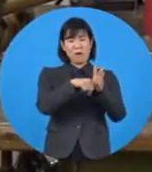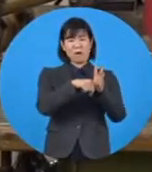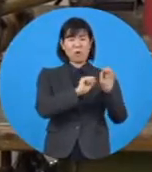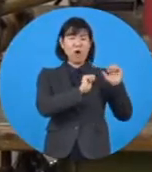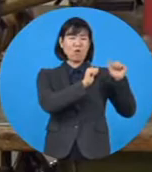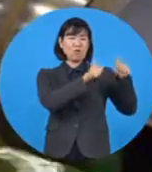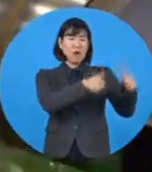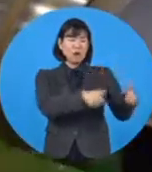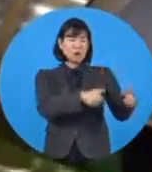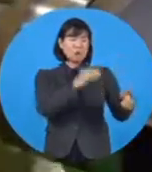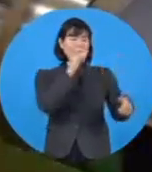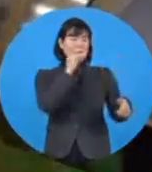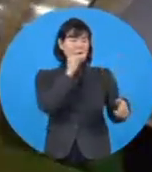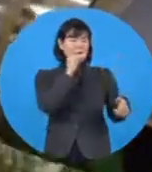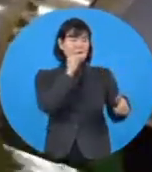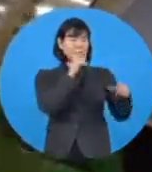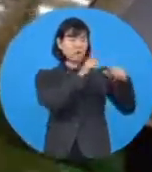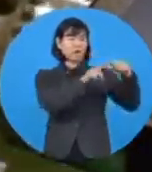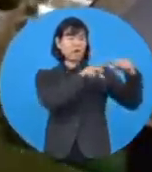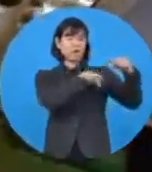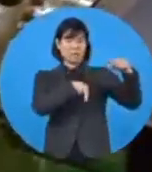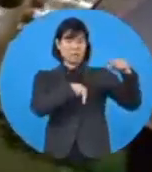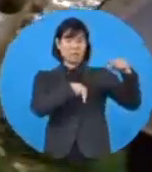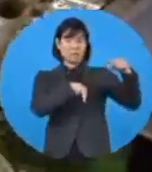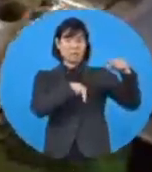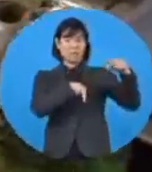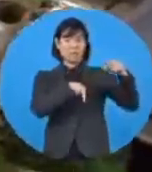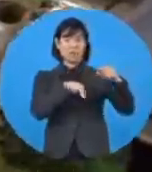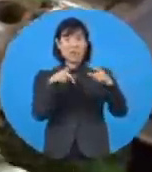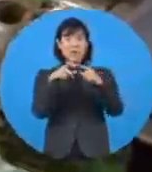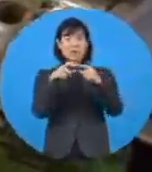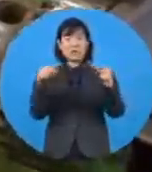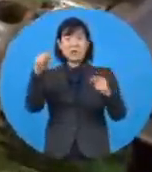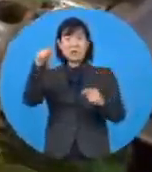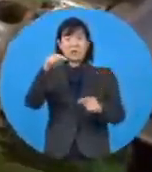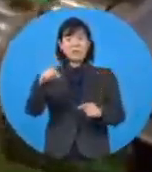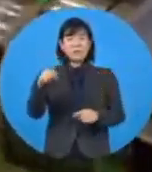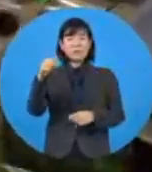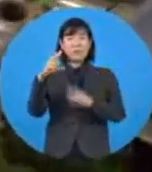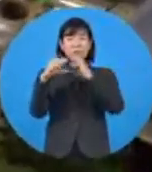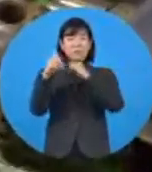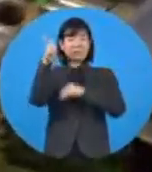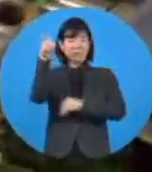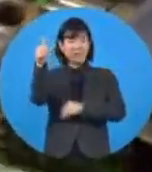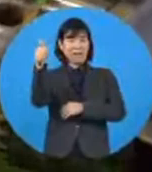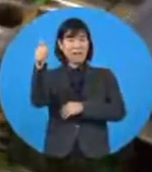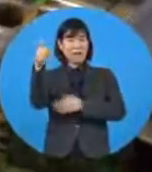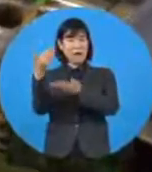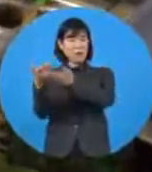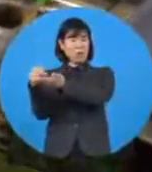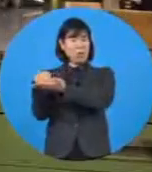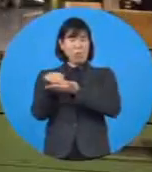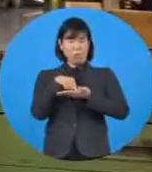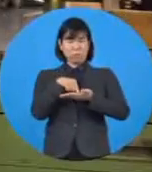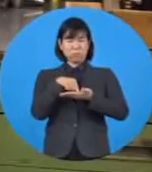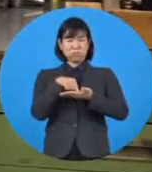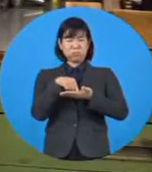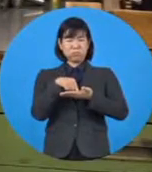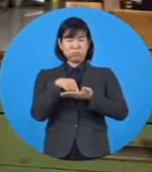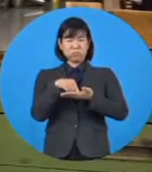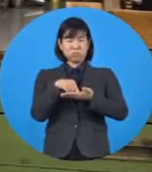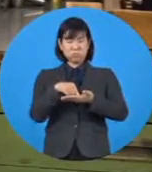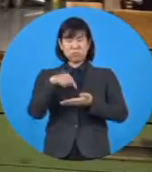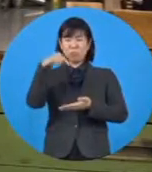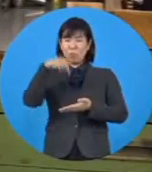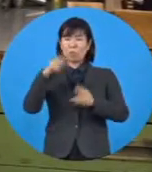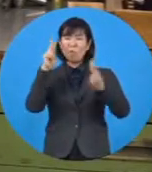製が主流。そこで日本のクラシック演奏家からの要望があったようです。 柳沢はこ